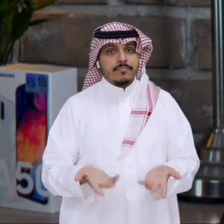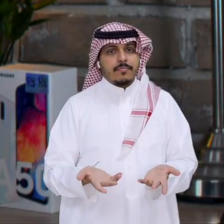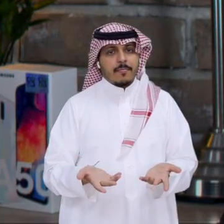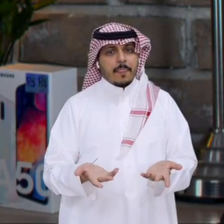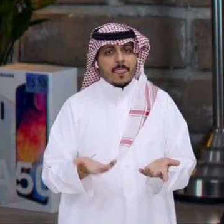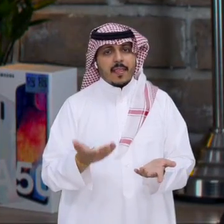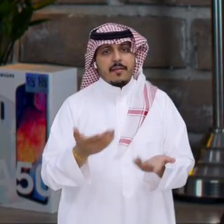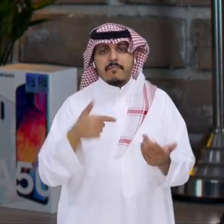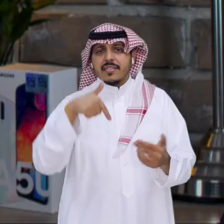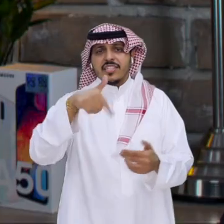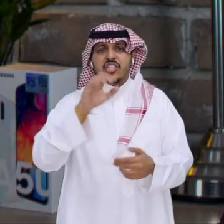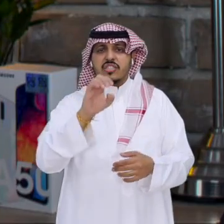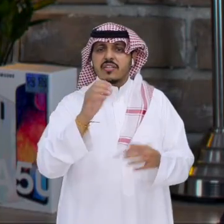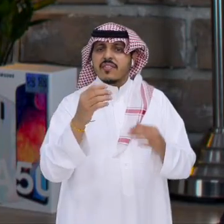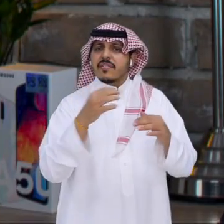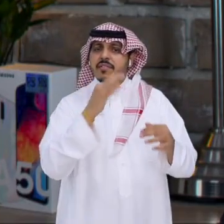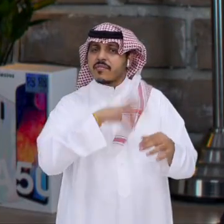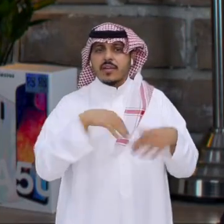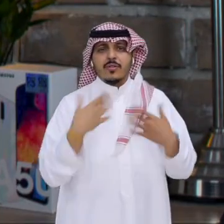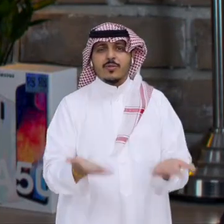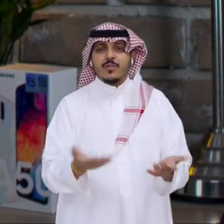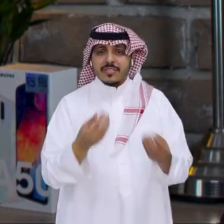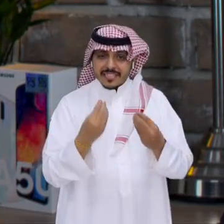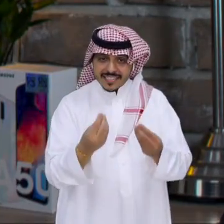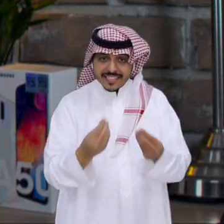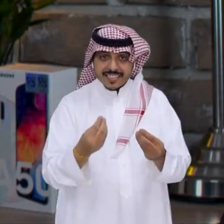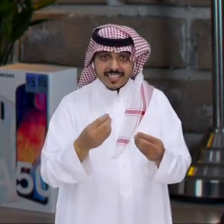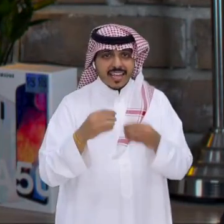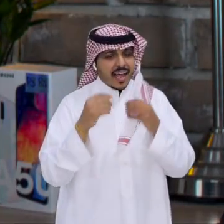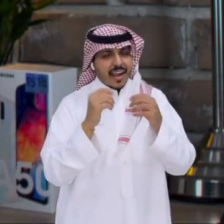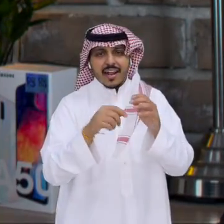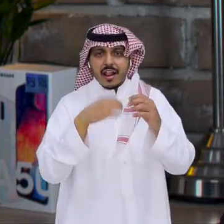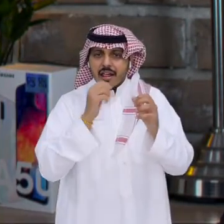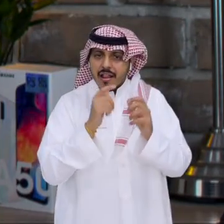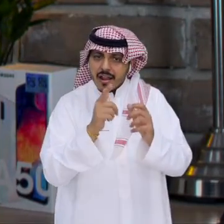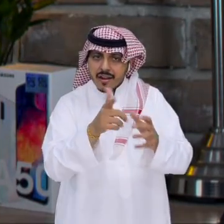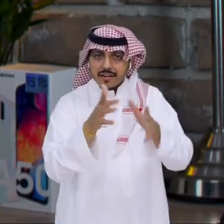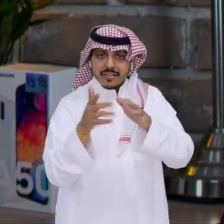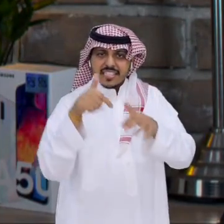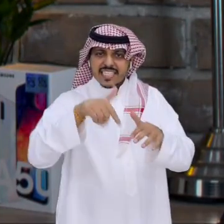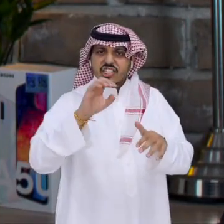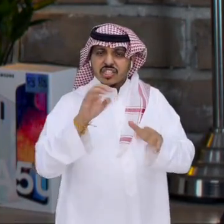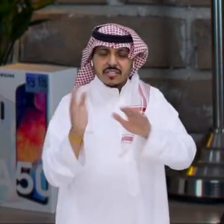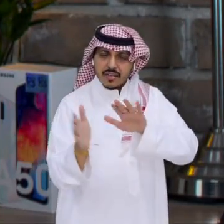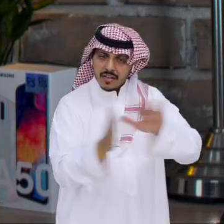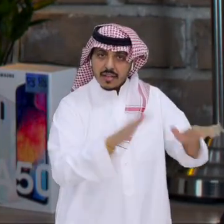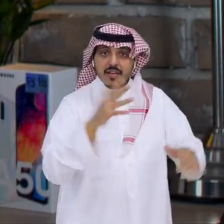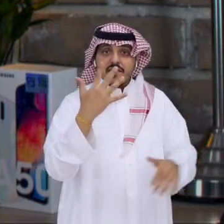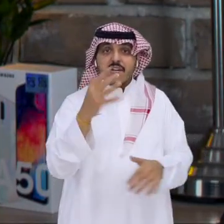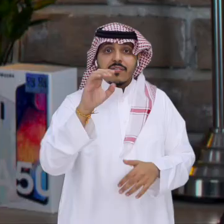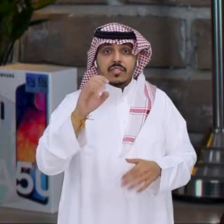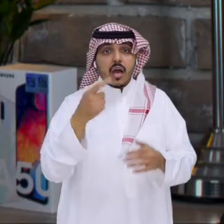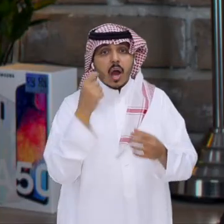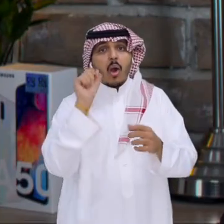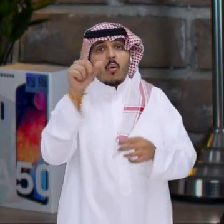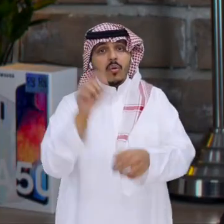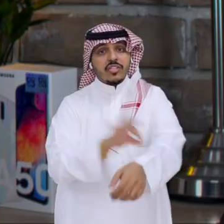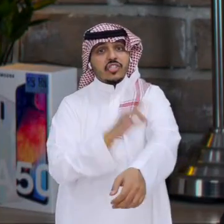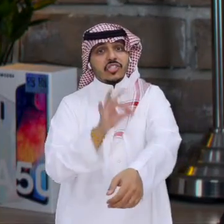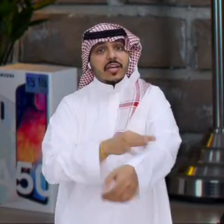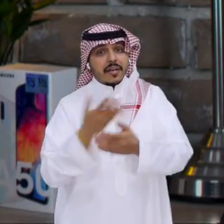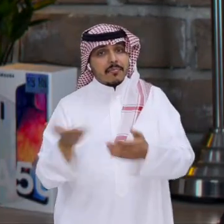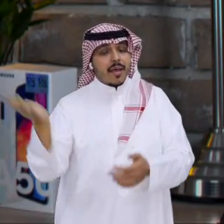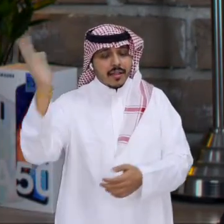شيء، في الفعل ايش نحتاج في ال6 جي؟ فاتوقع انه شيء جيد وحكيم انه نبطل كلام في اي شيء ما بعد ال5 جي، خلينا نجرب ال5